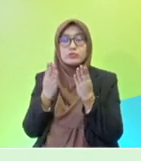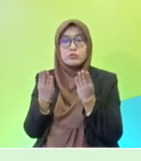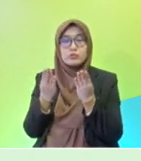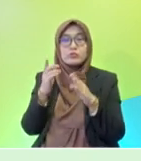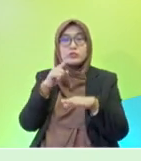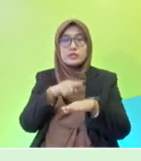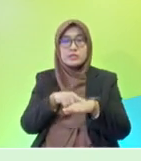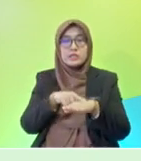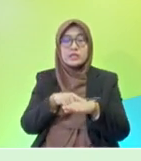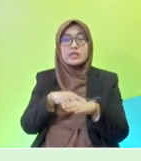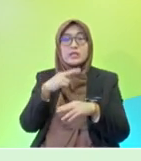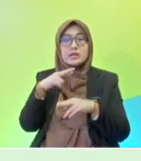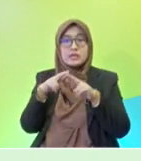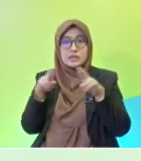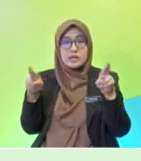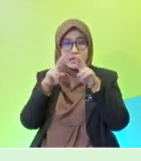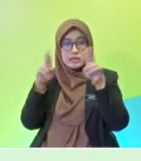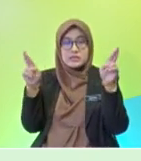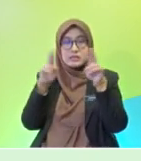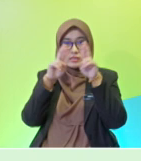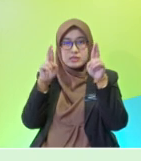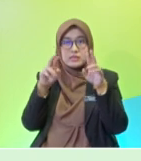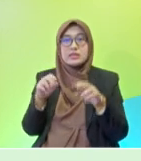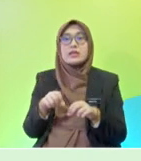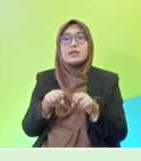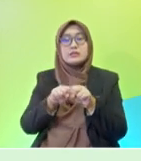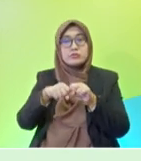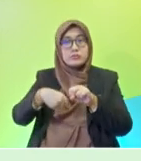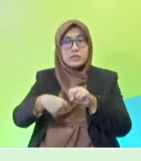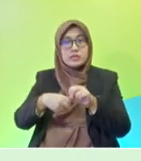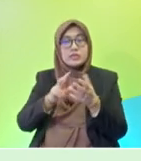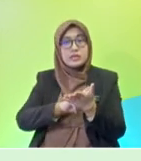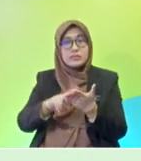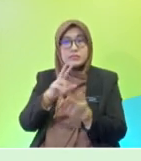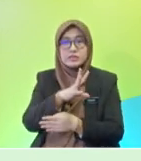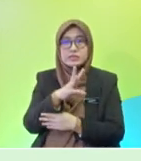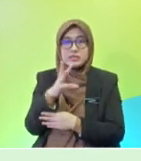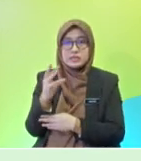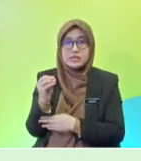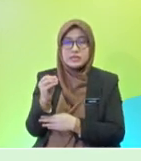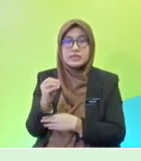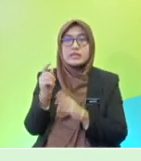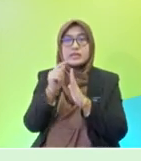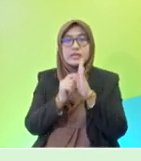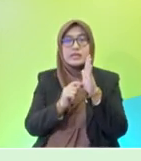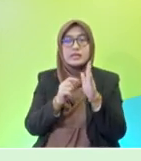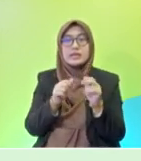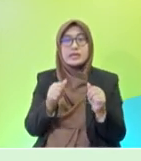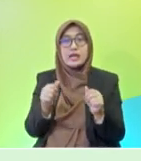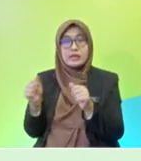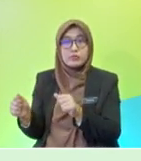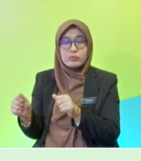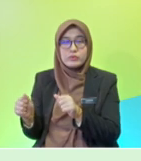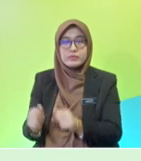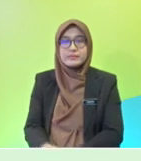di Ratu supaya buku-bukunya berada dalam keadaan kemas dan teratur ah satu isi tersirat ngape